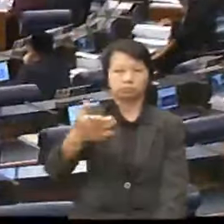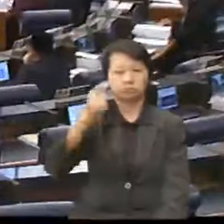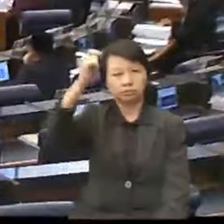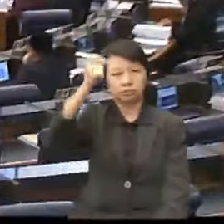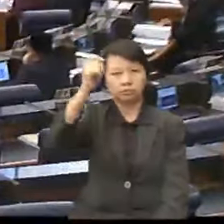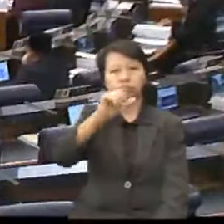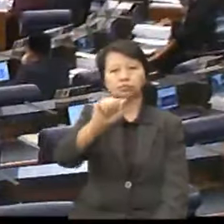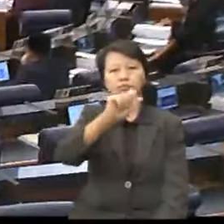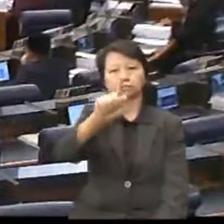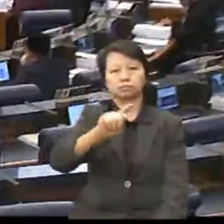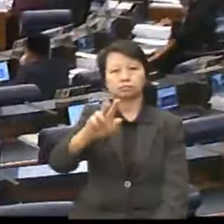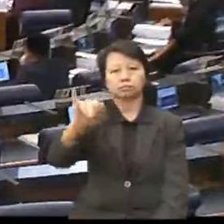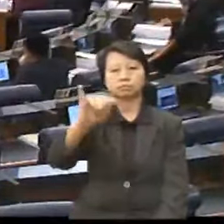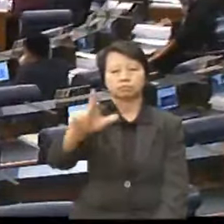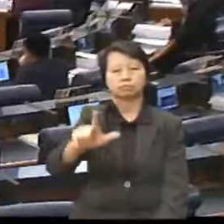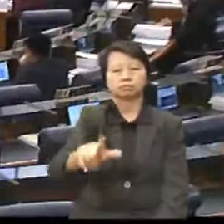azli bin yusof Shah Alam